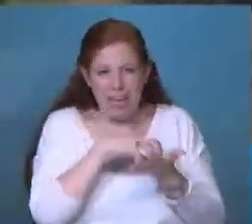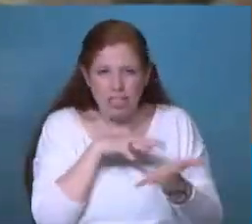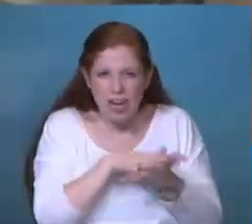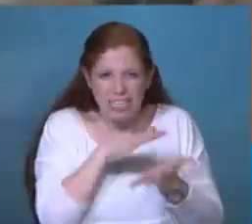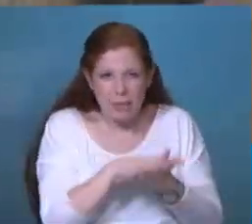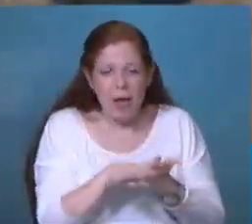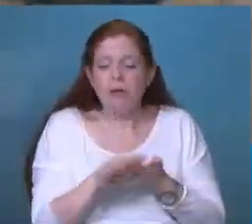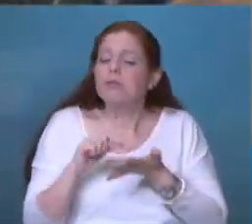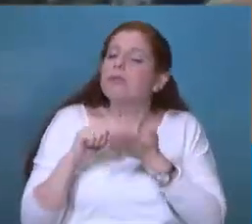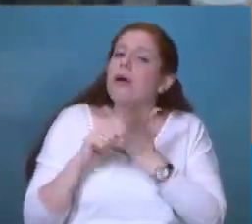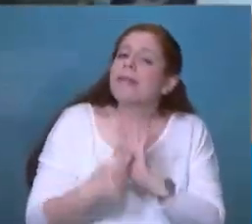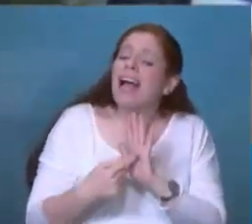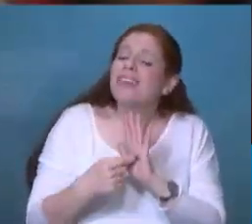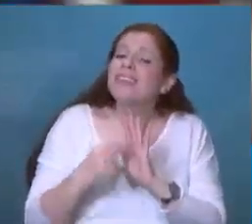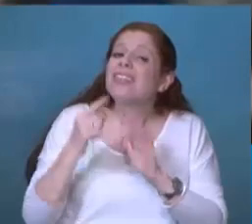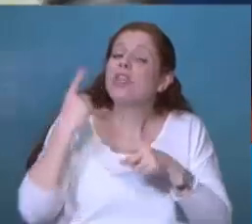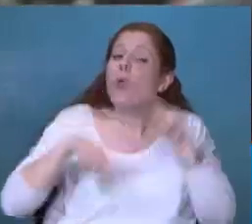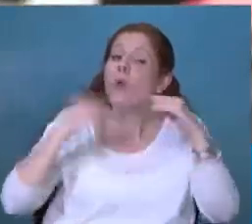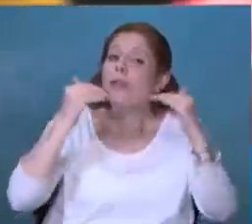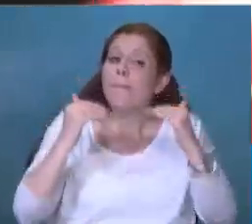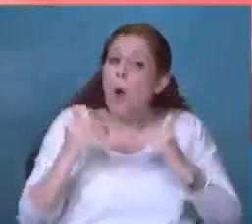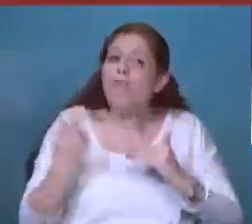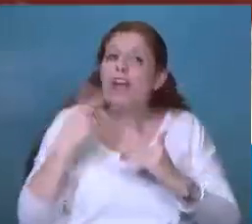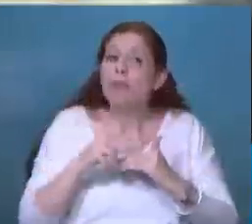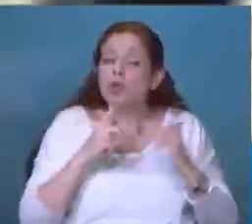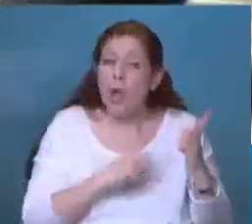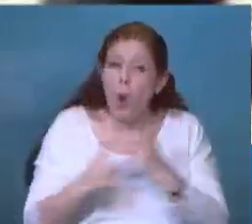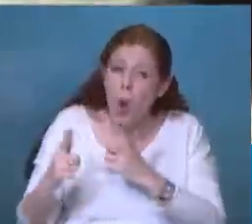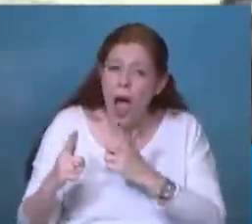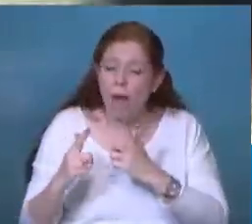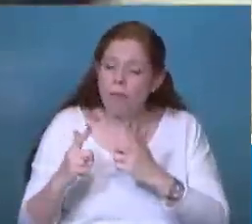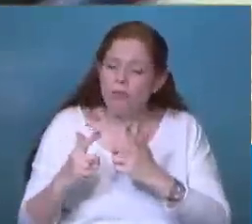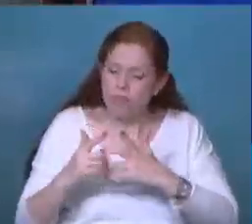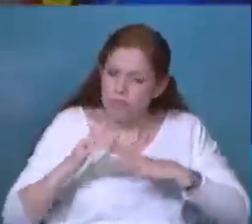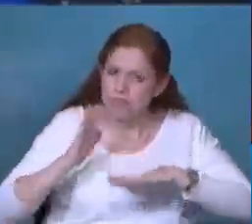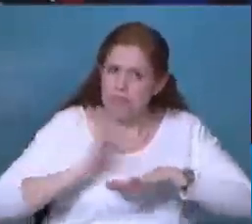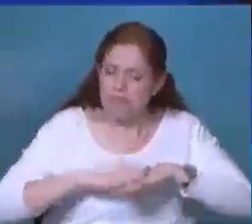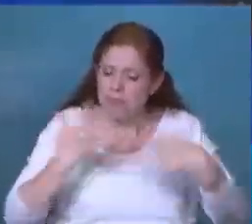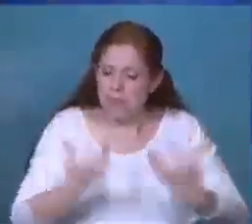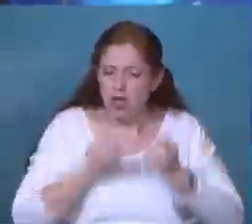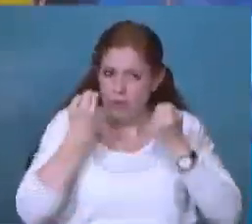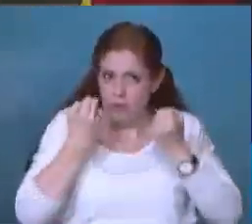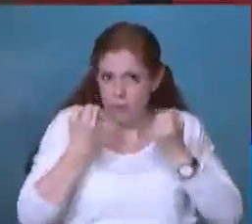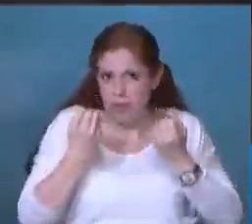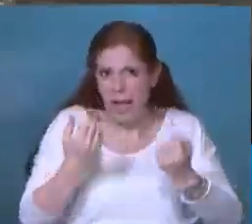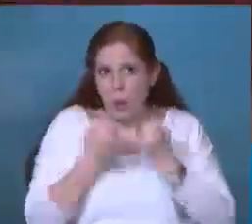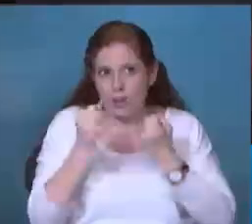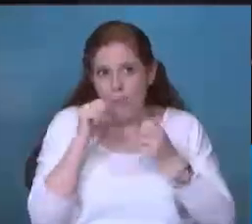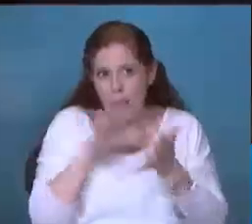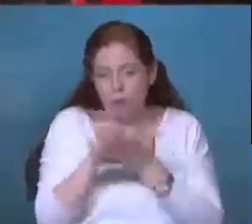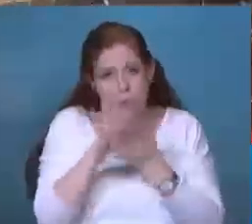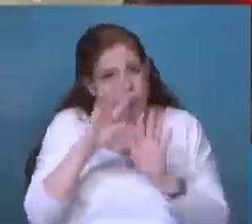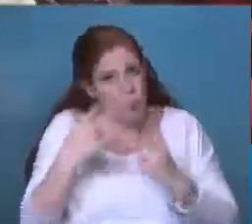למזער טעויות ולהביא כמה שיותר לוחמי אש לרמת הכשרה טובה בחילוץ ממים זורמים.